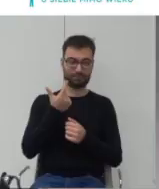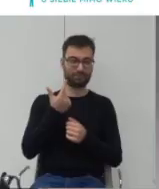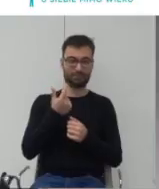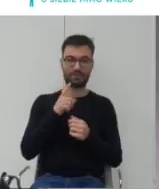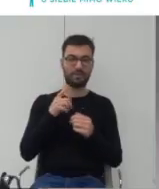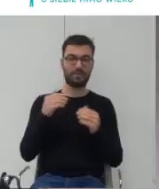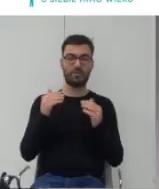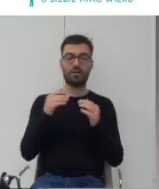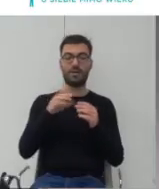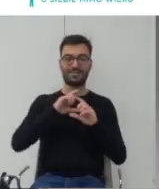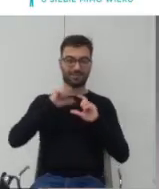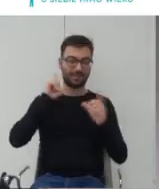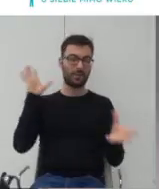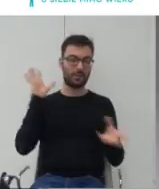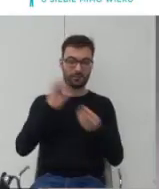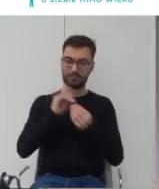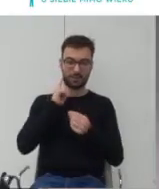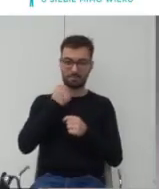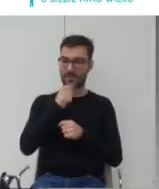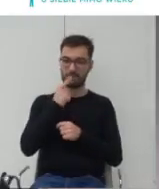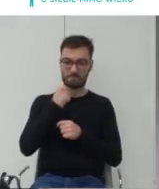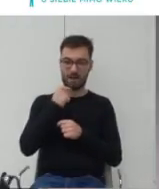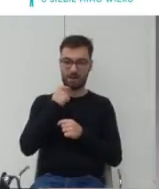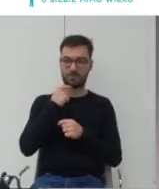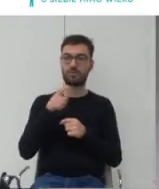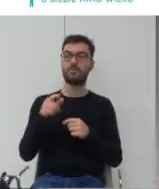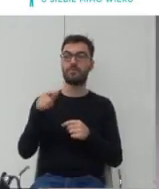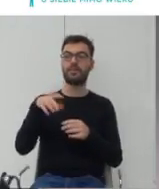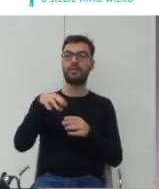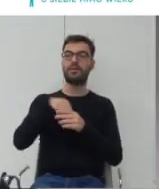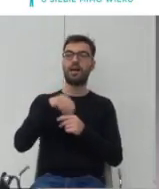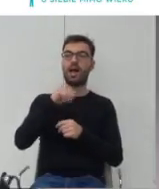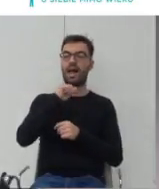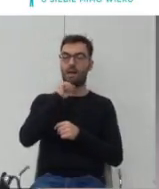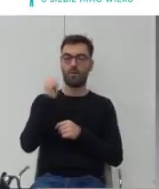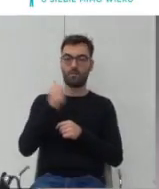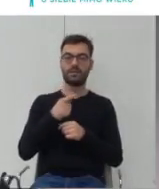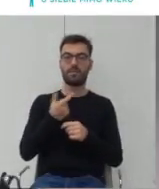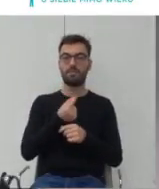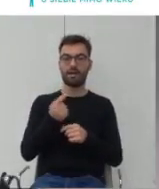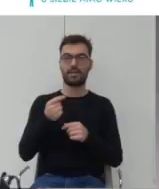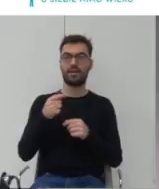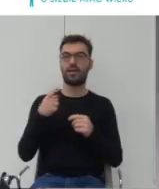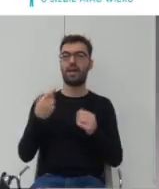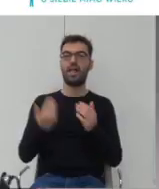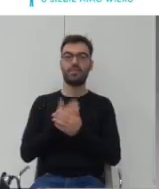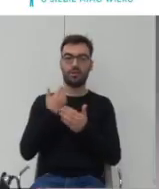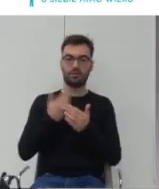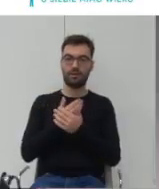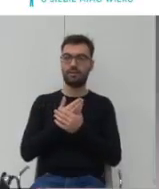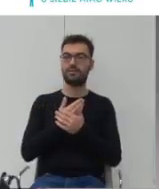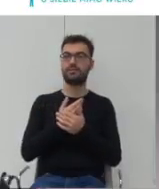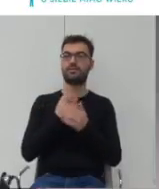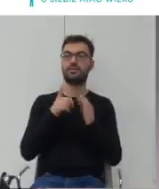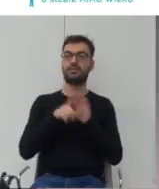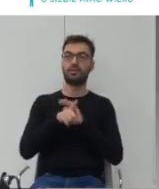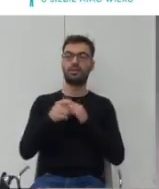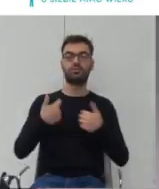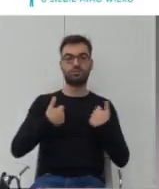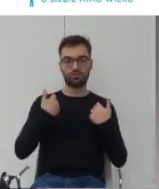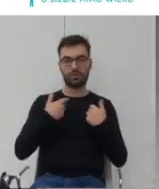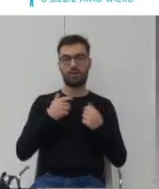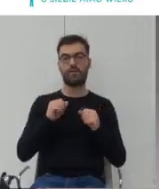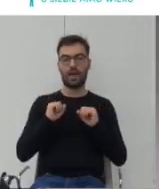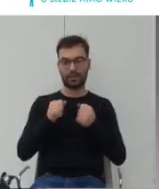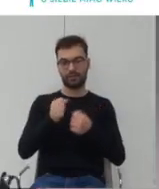które należą do Europejskiego Partnerstwa Innowacji na rzecz zdrowego i aktywnego starzenia